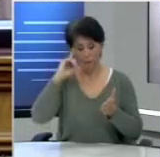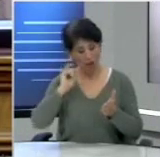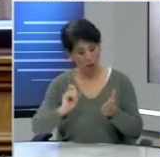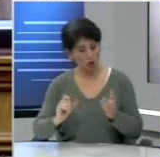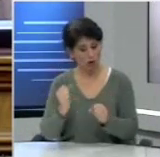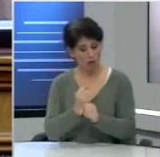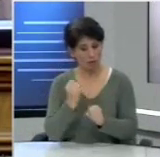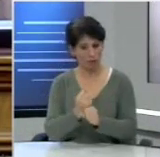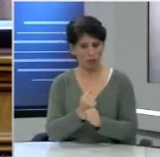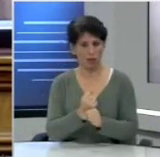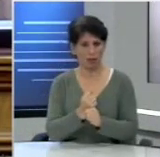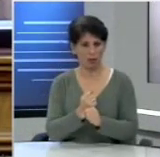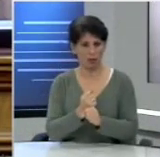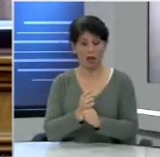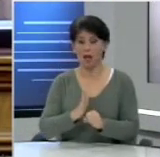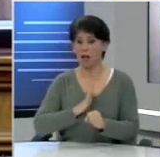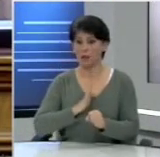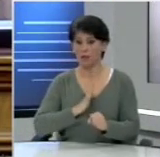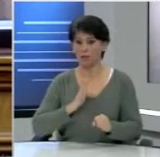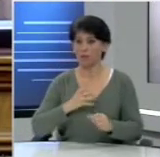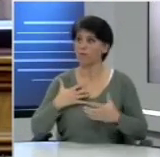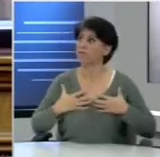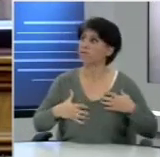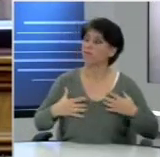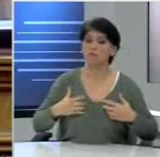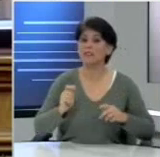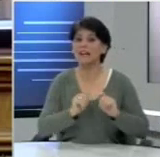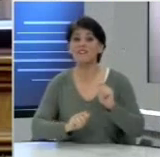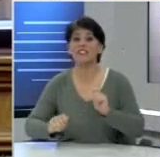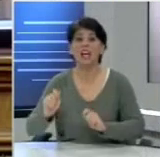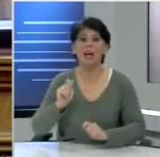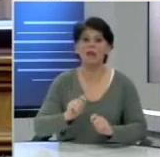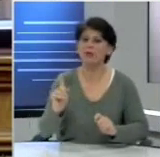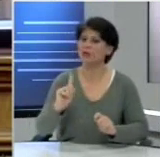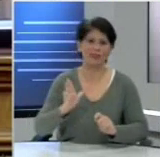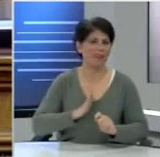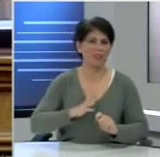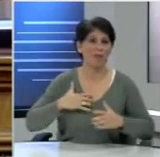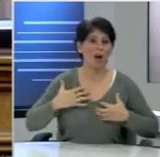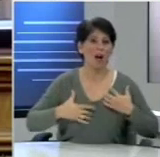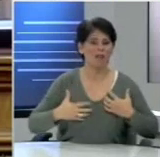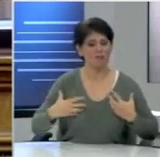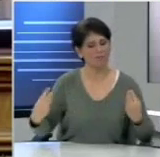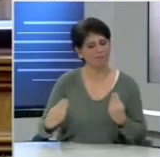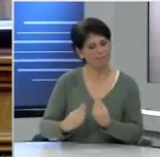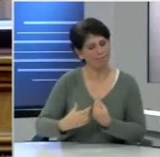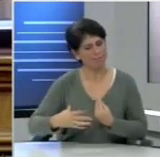έργο. Ανθρώπους που αγωνιούν να δημιουργήσουν. Όχι ανθρώπους που αγωνιούν να